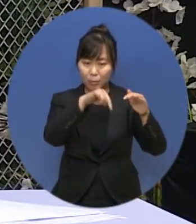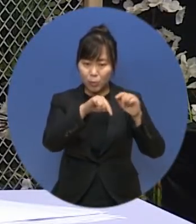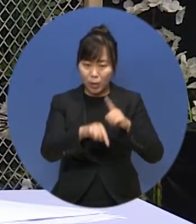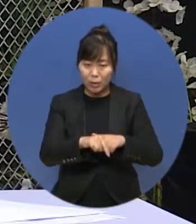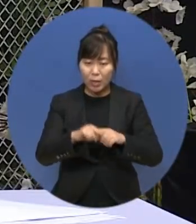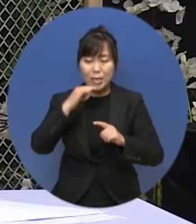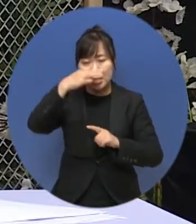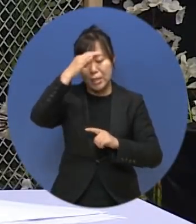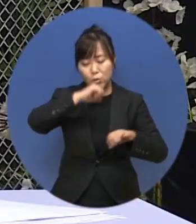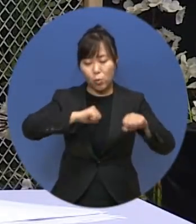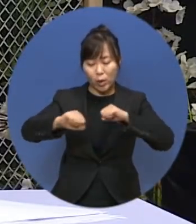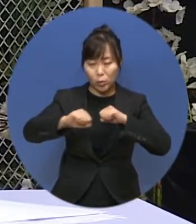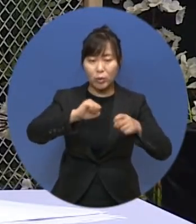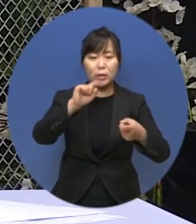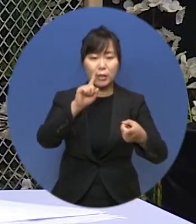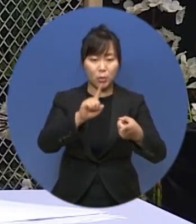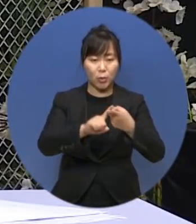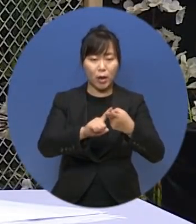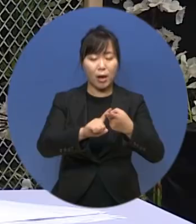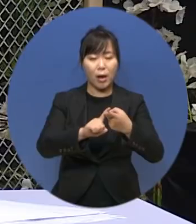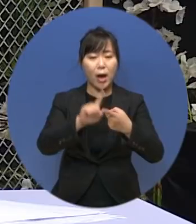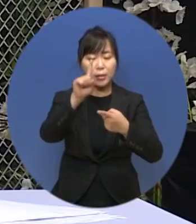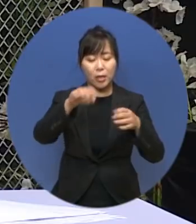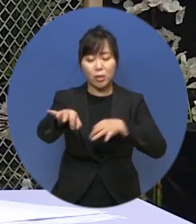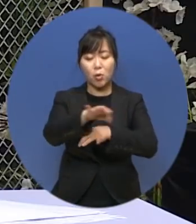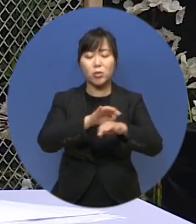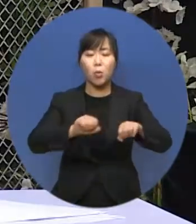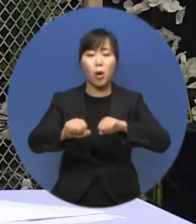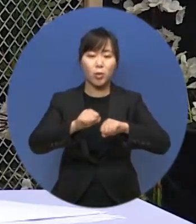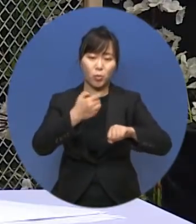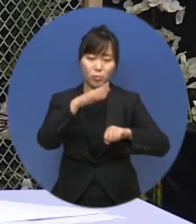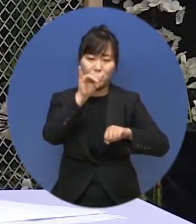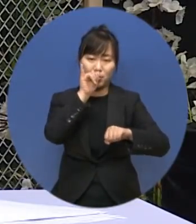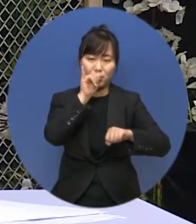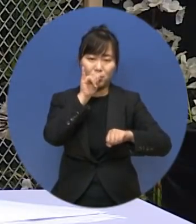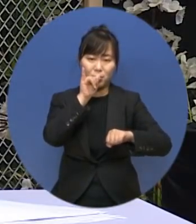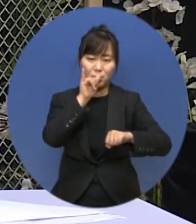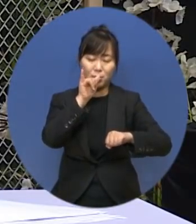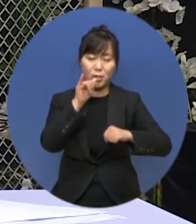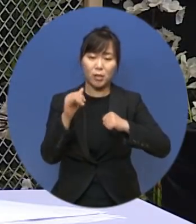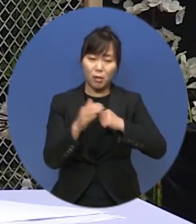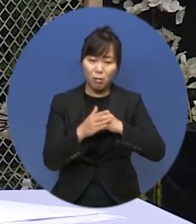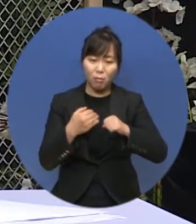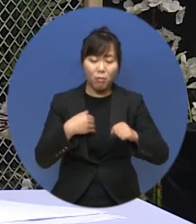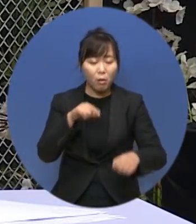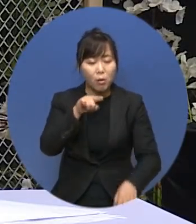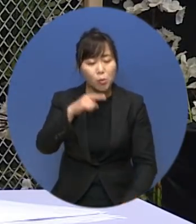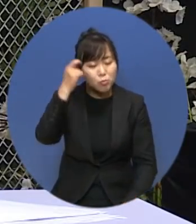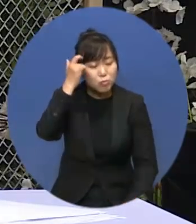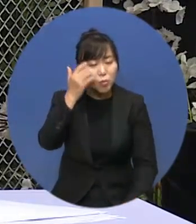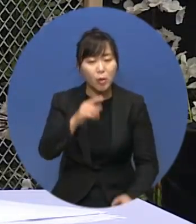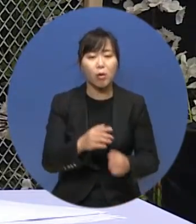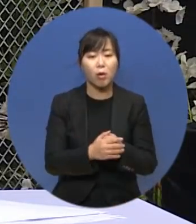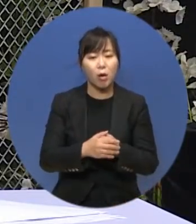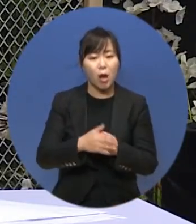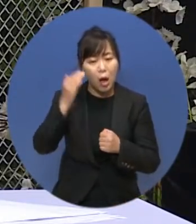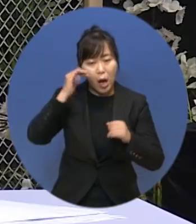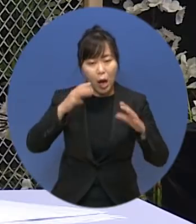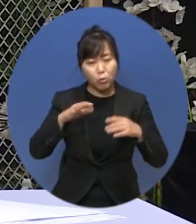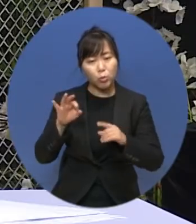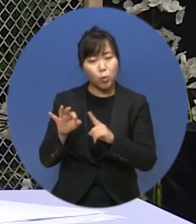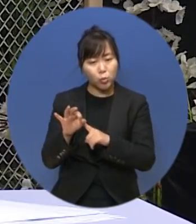예술 활동 자체가 하나의 경제 활동이 될 수 있는. 그래서 가서 좀 제가 물어보니까 우리나라